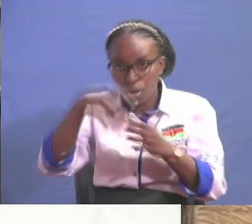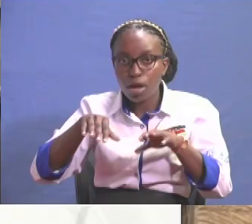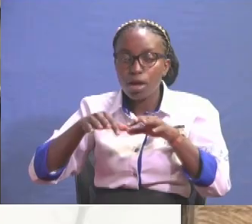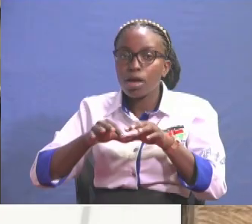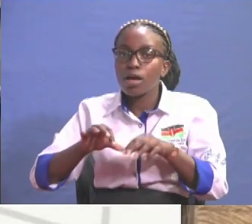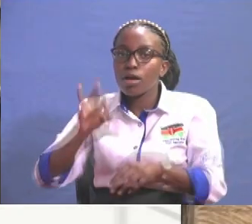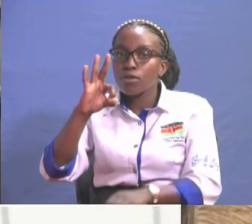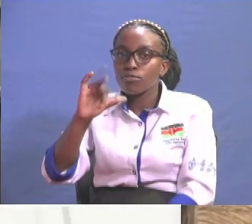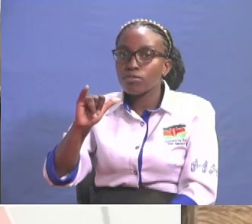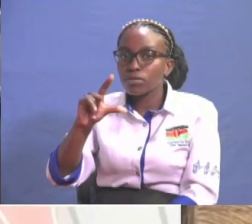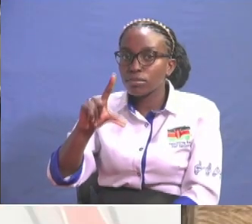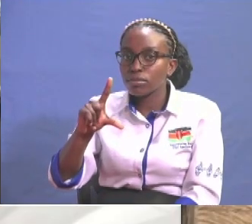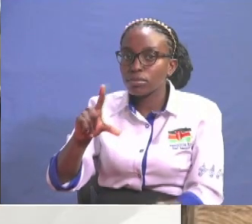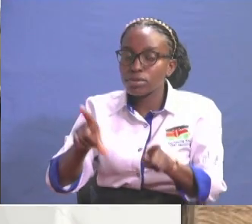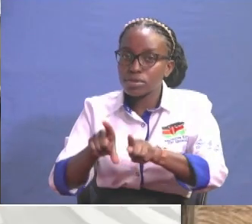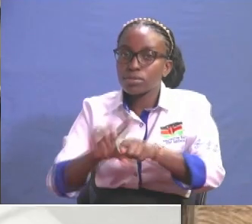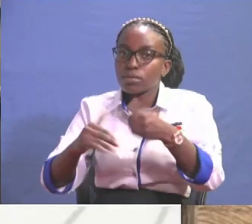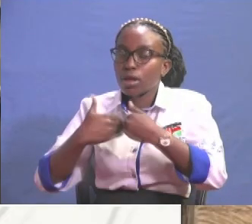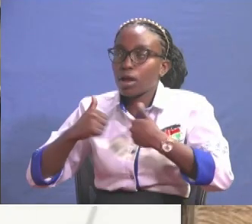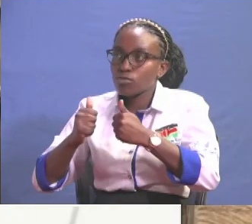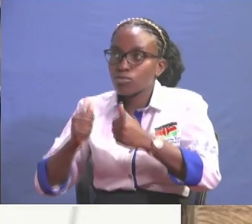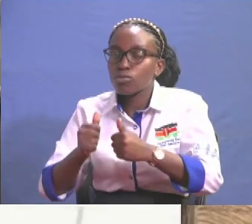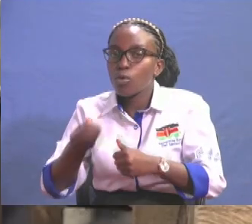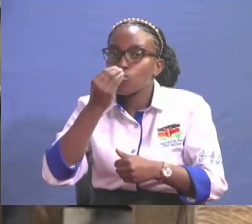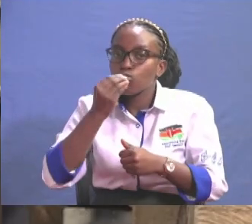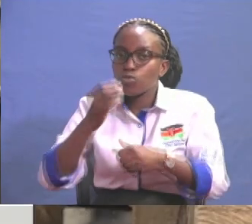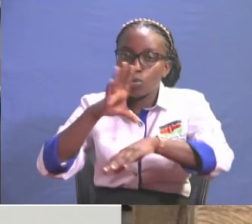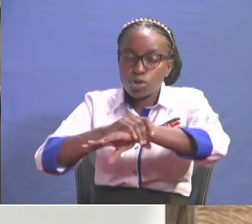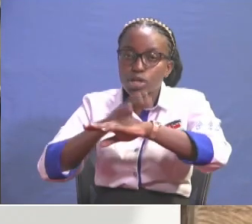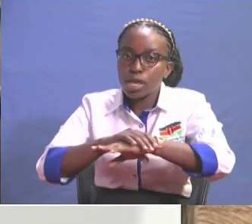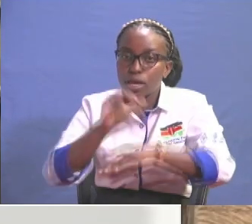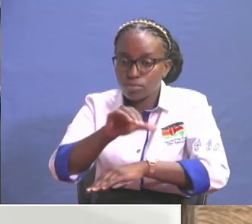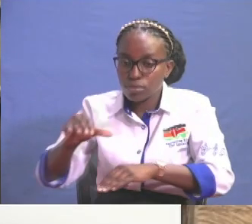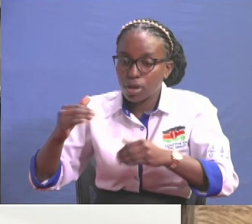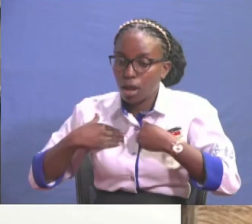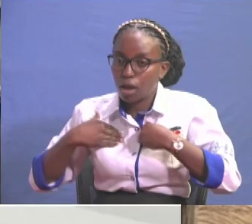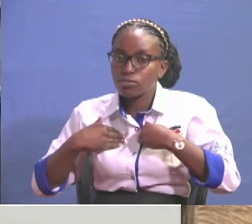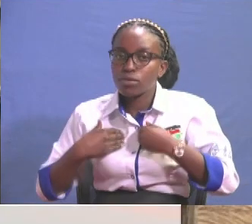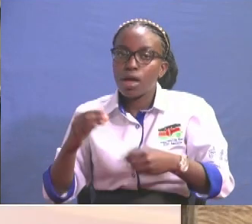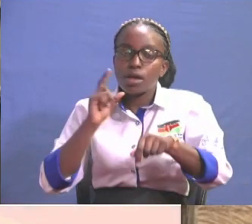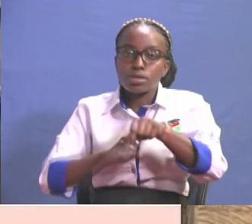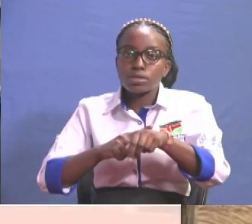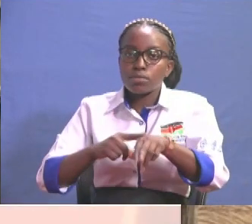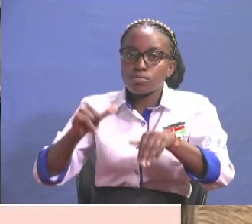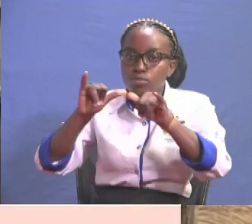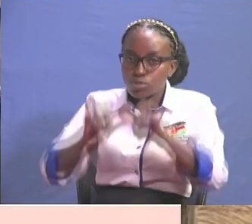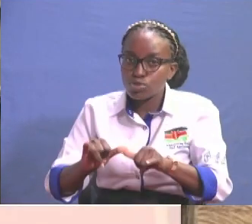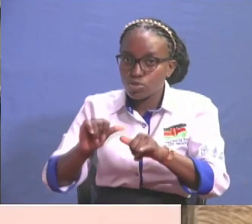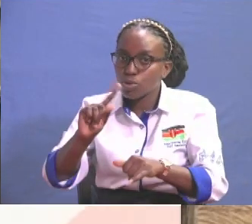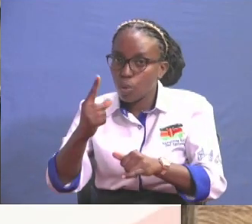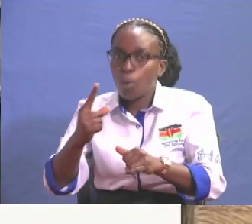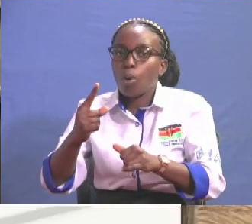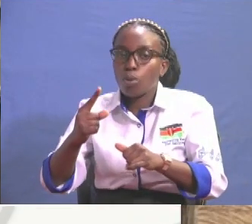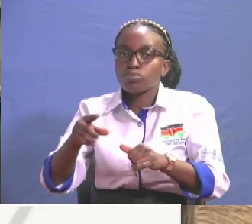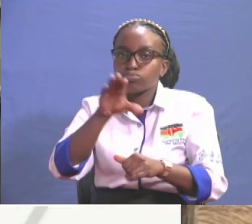lishe yao ni chakula ambacho huwa kinapatikana sokoni, yale mabaki ambayo yanabakia kule sokoni, na yale